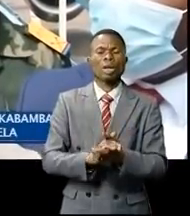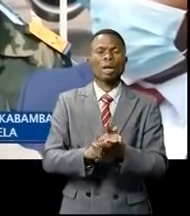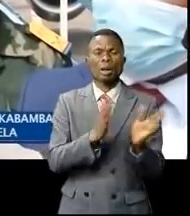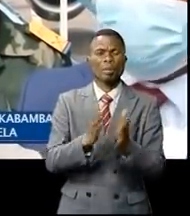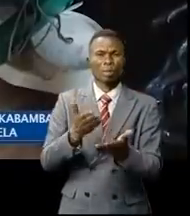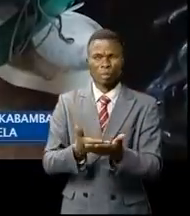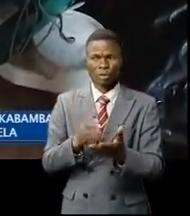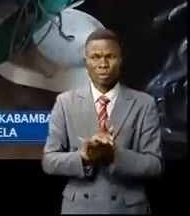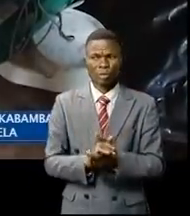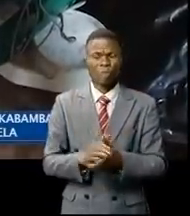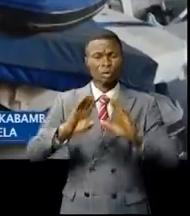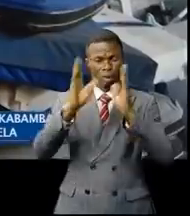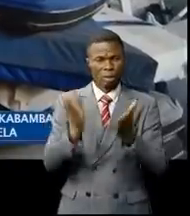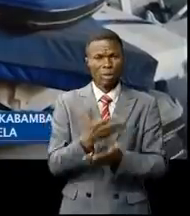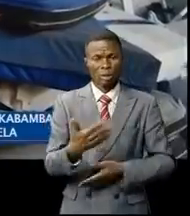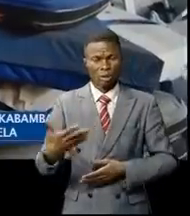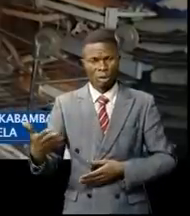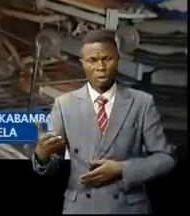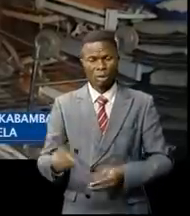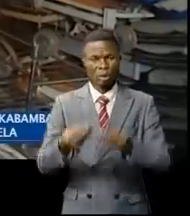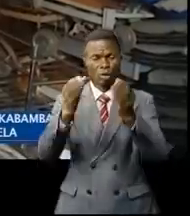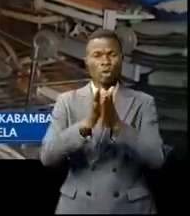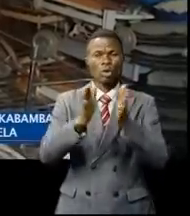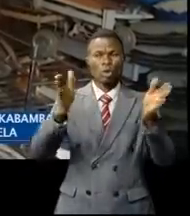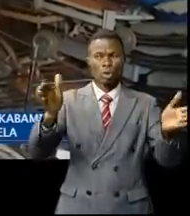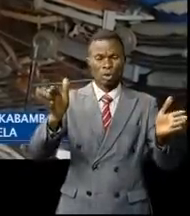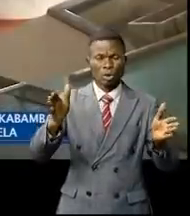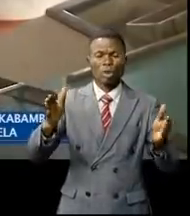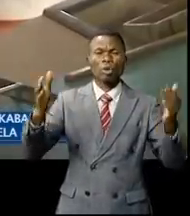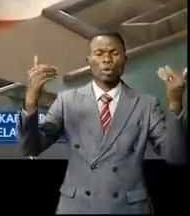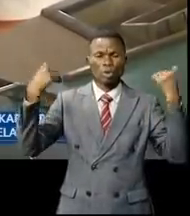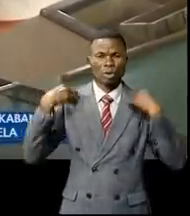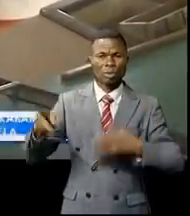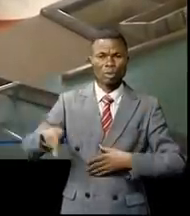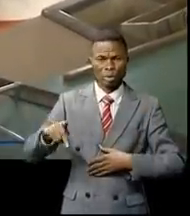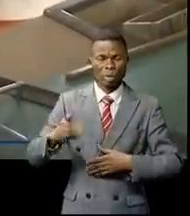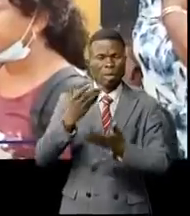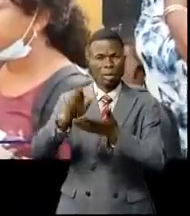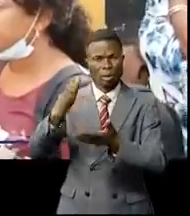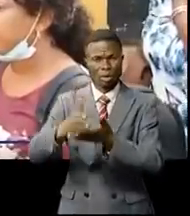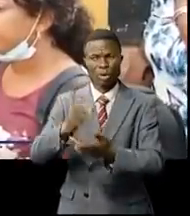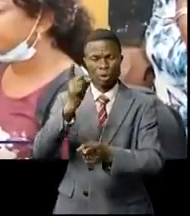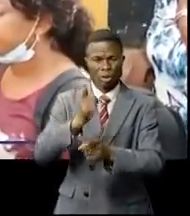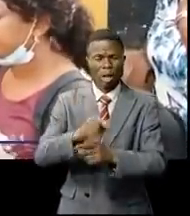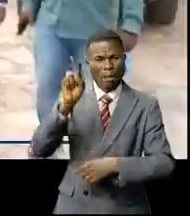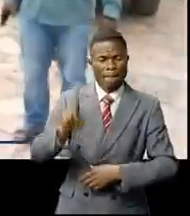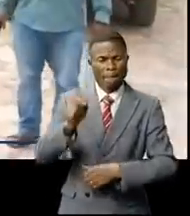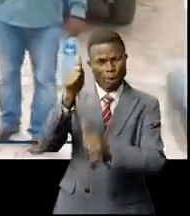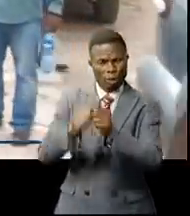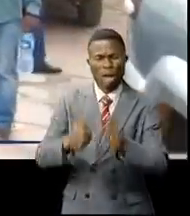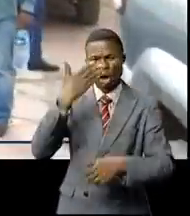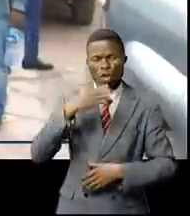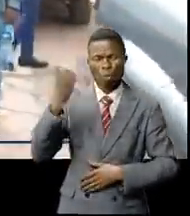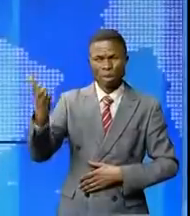suprême l'ensemble tous et mattel s'est remis officiellement ce petit provincial ou une répartition selon les besoins de chaque fonds